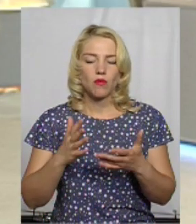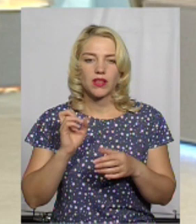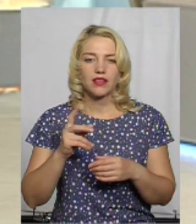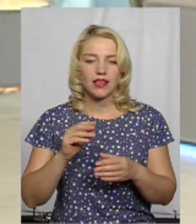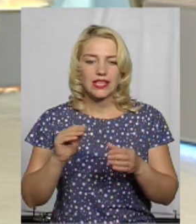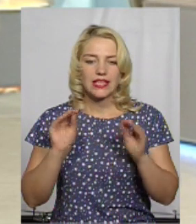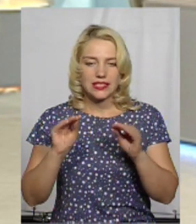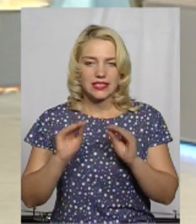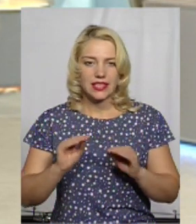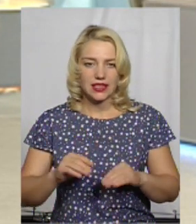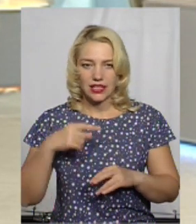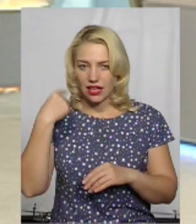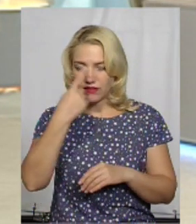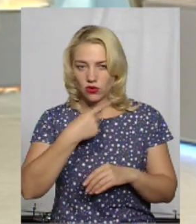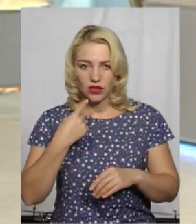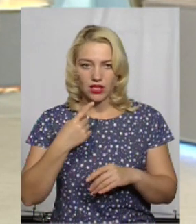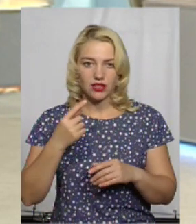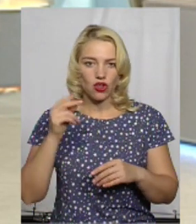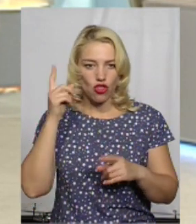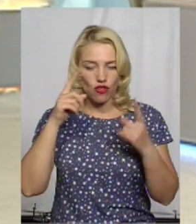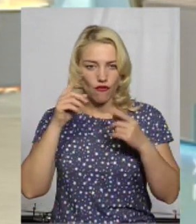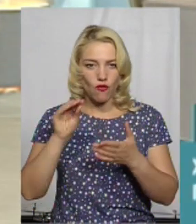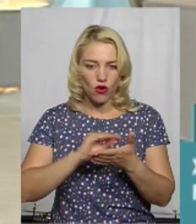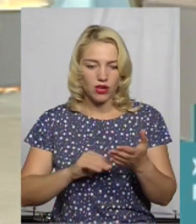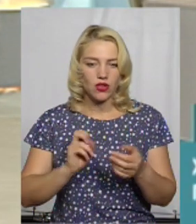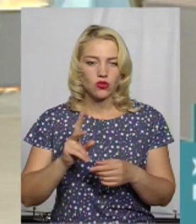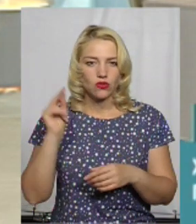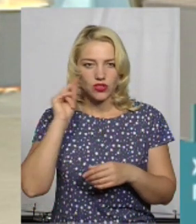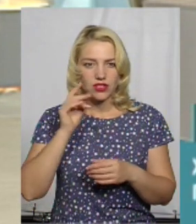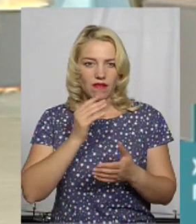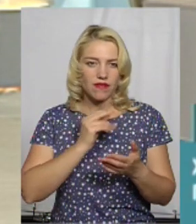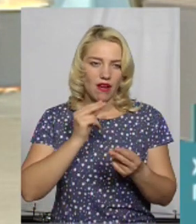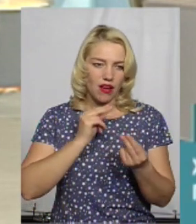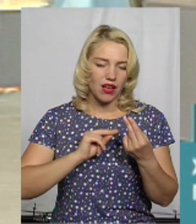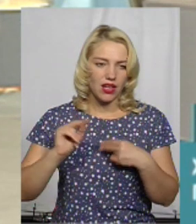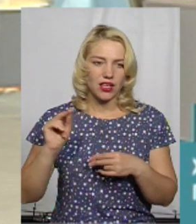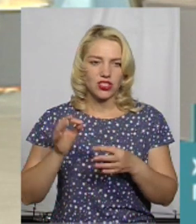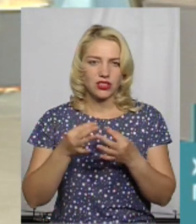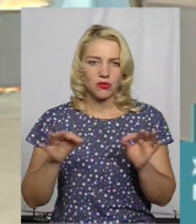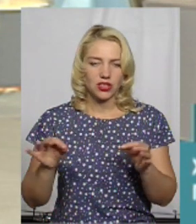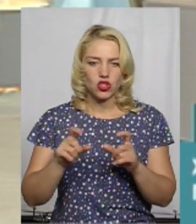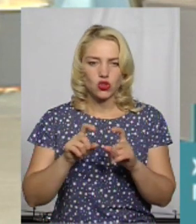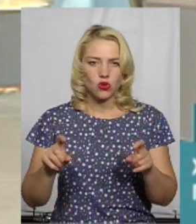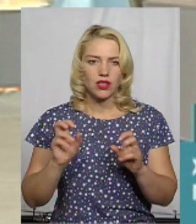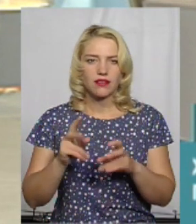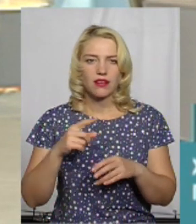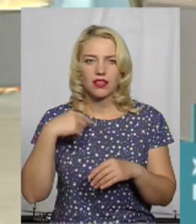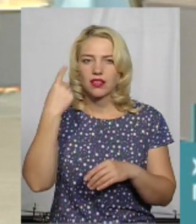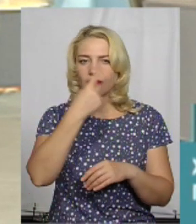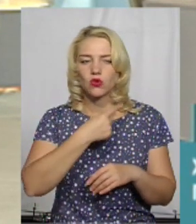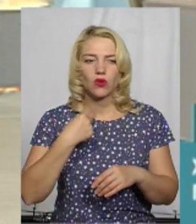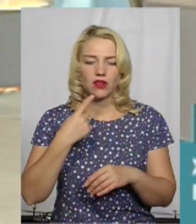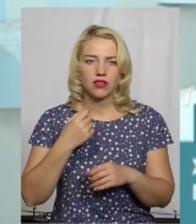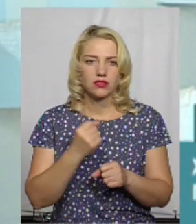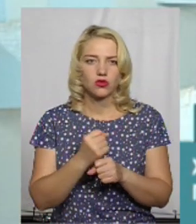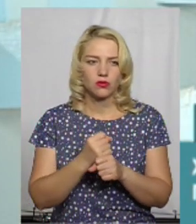представники, які працюють в галузі альтернативної освіти і вчаться в кращих демократичних школах, як складати індивідуальні